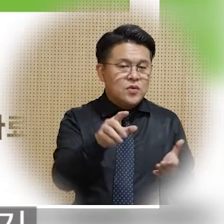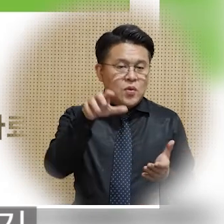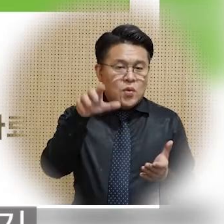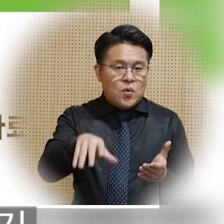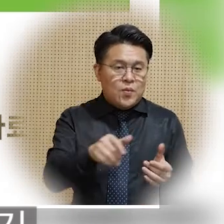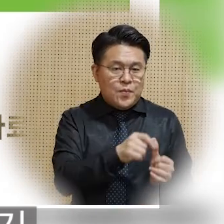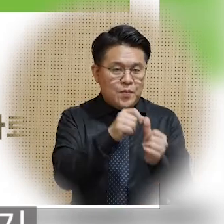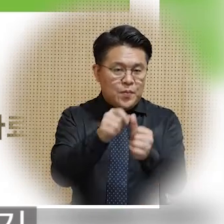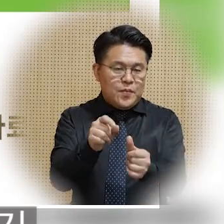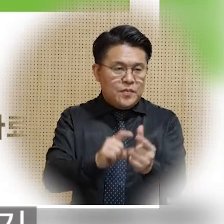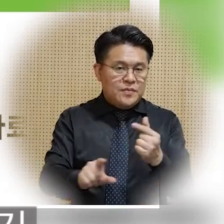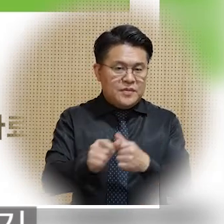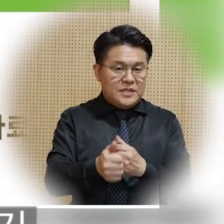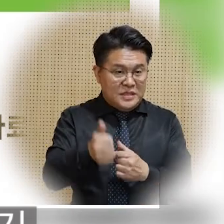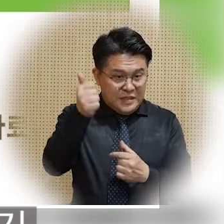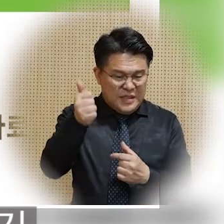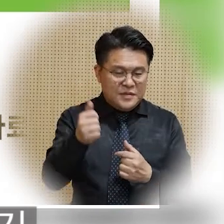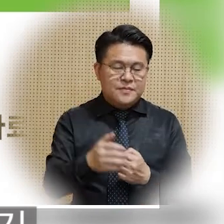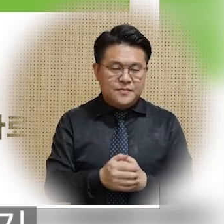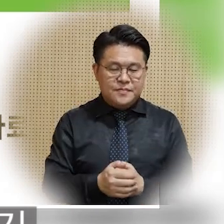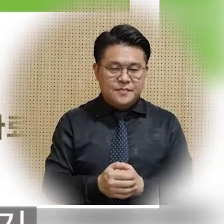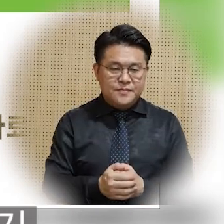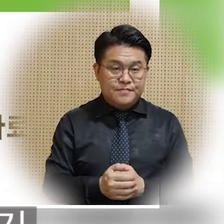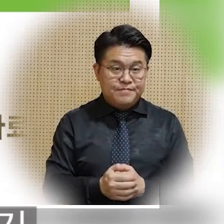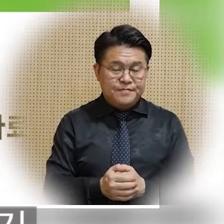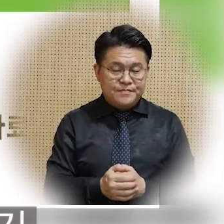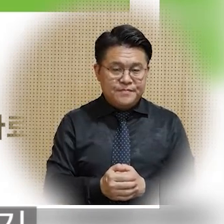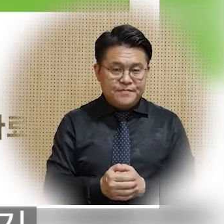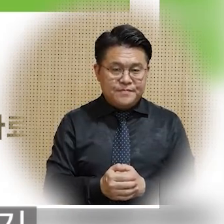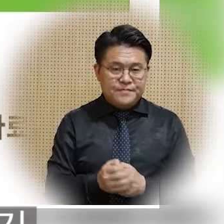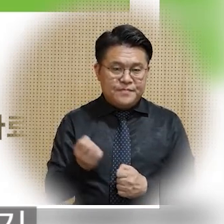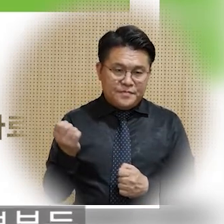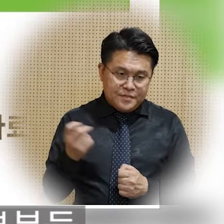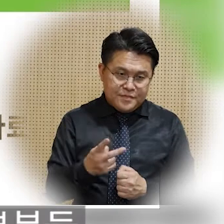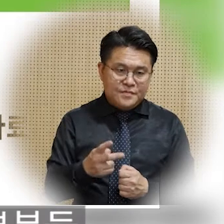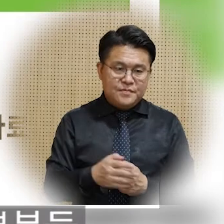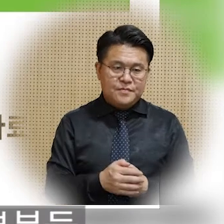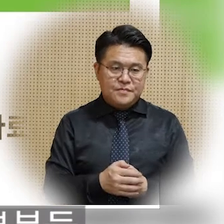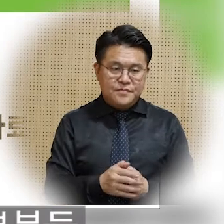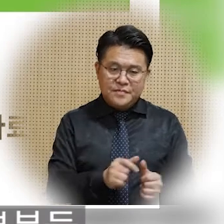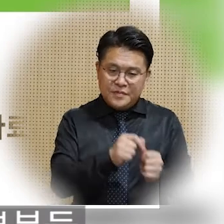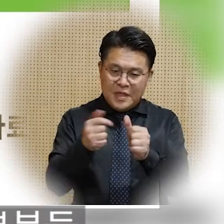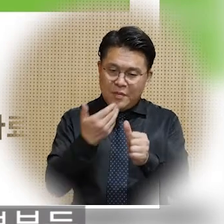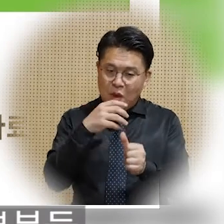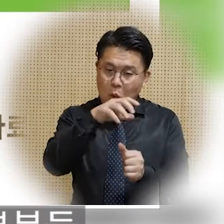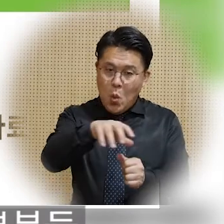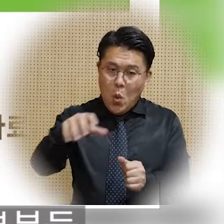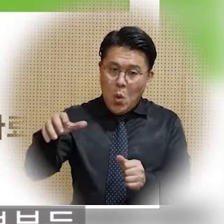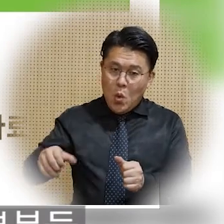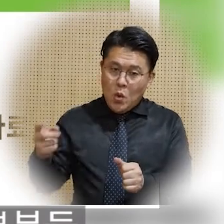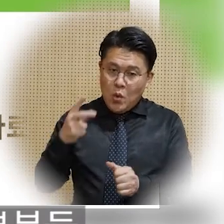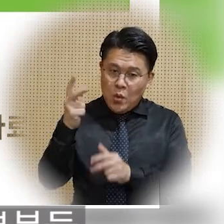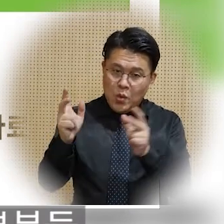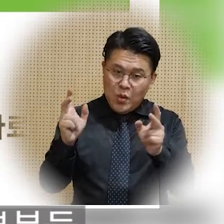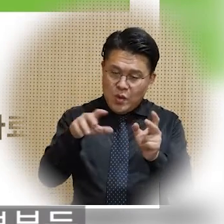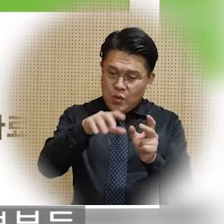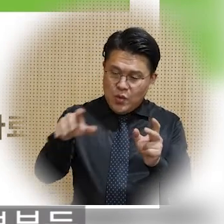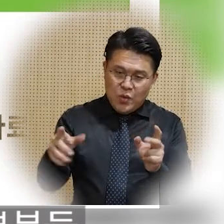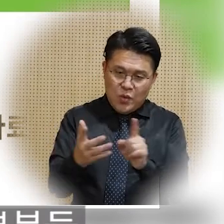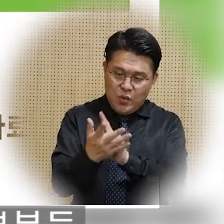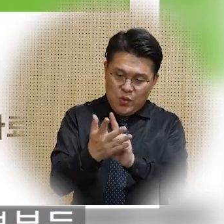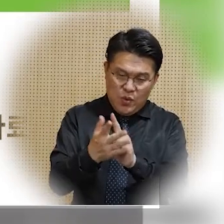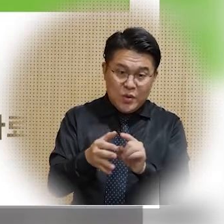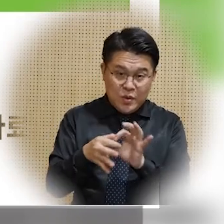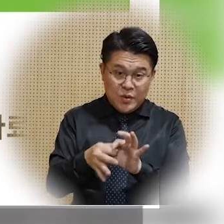어떤 기관에 배치를 했을 때 좀 더 이제 이렇게 유효할지, 그래서 배치 가능한 기관이라든가 사업체를